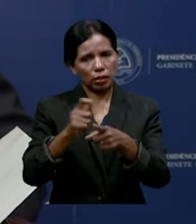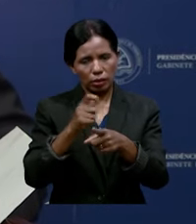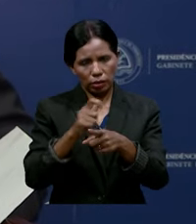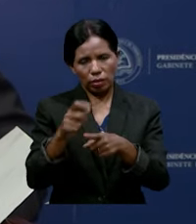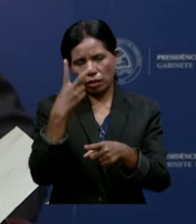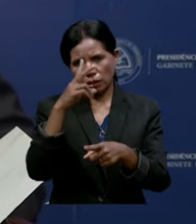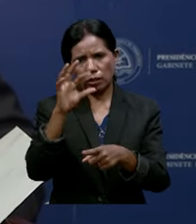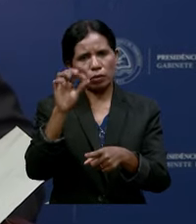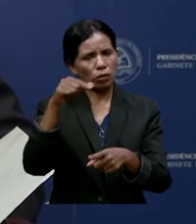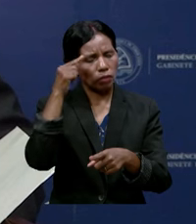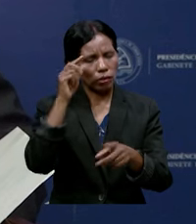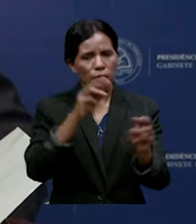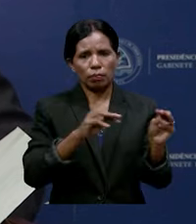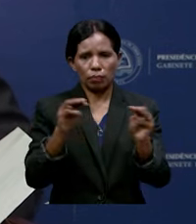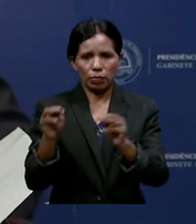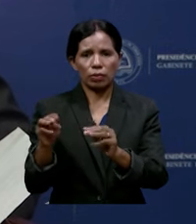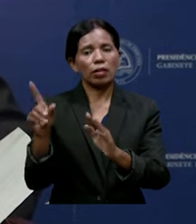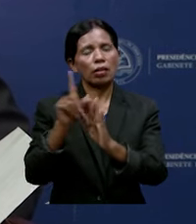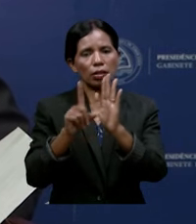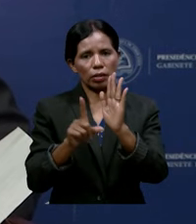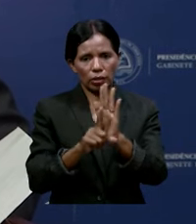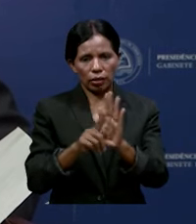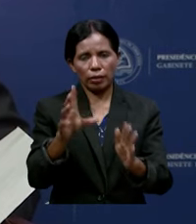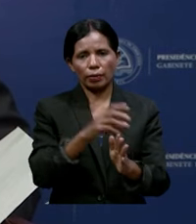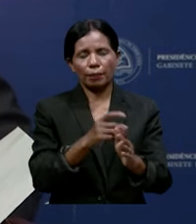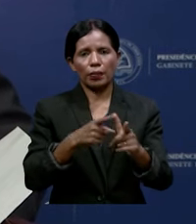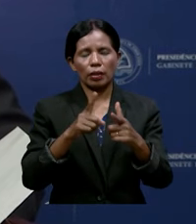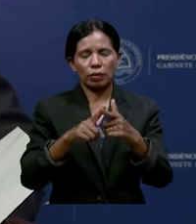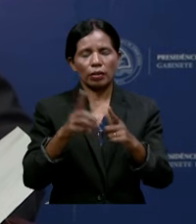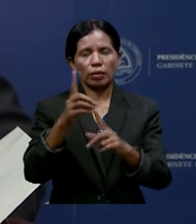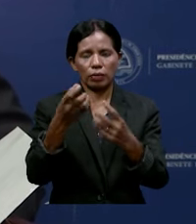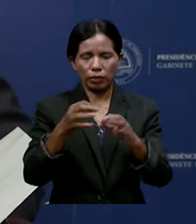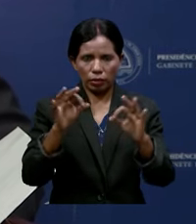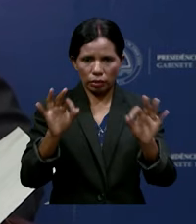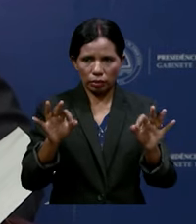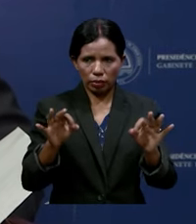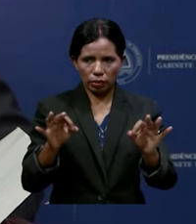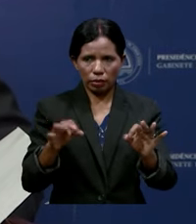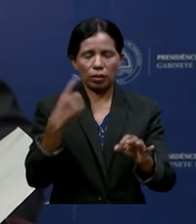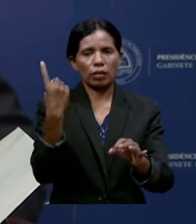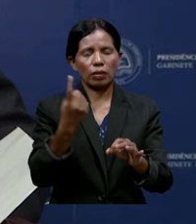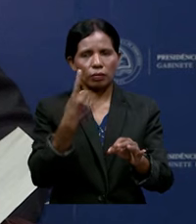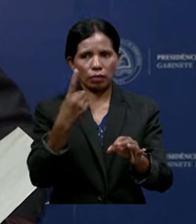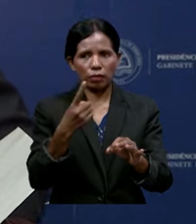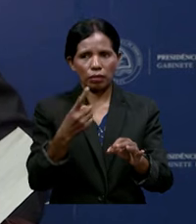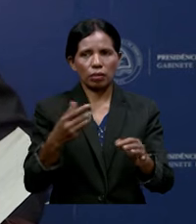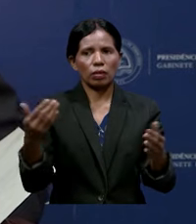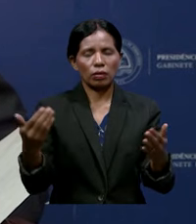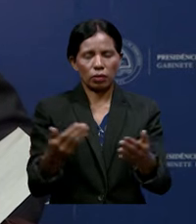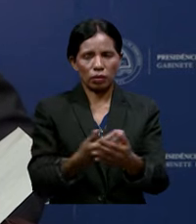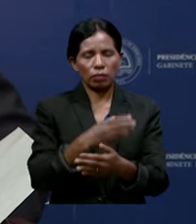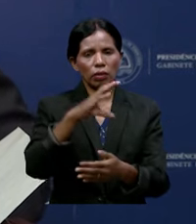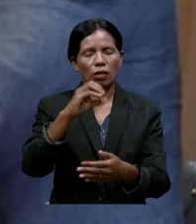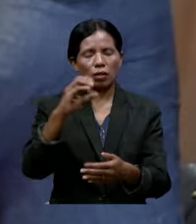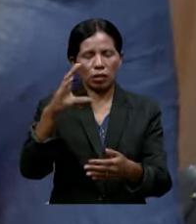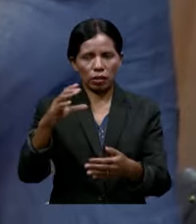nono gobierno hare katak presija hal alteración mandato komisaris bel hotu mebenia aguarda na fatinga te novo komisaris ne tomar